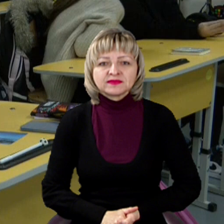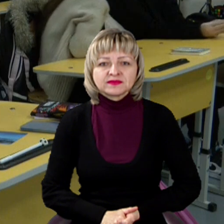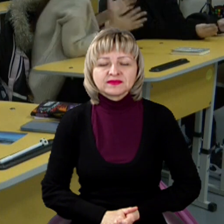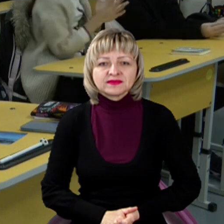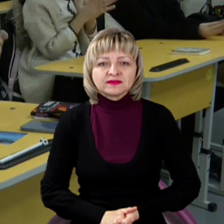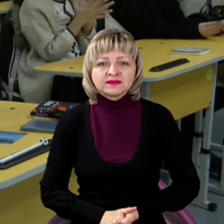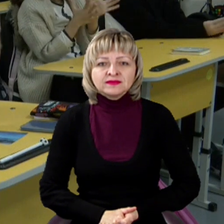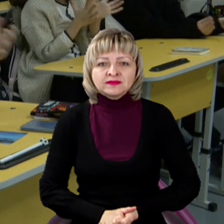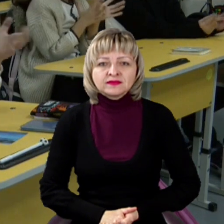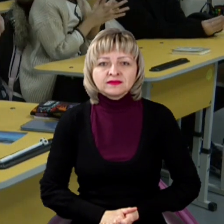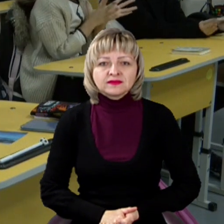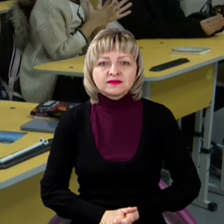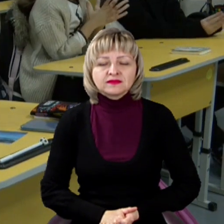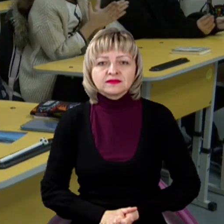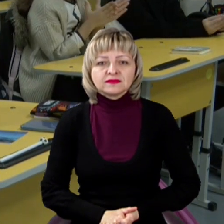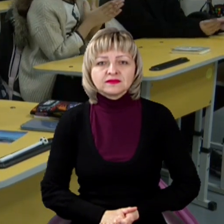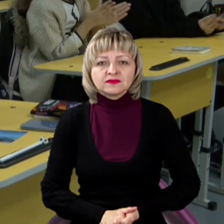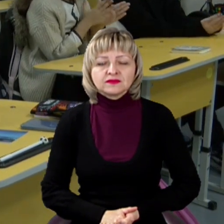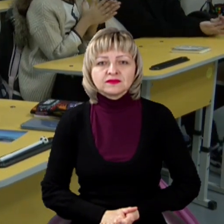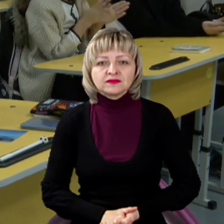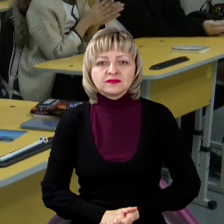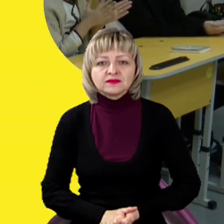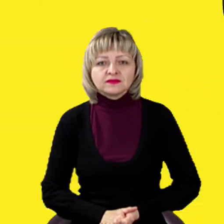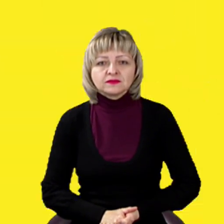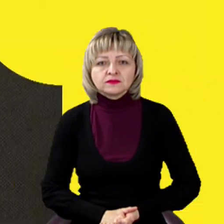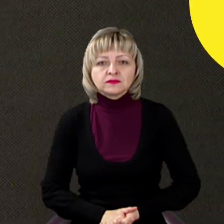Анна Глущук, Віктор Легеньковський, Суспільне, новини, Луцьк.